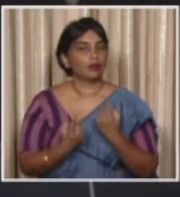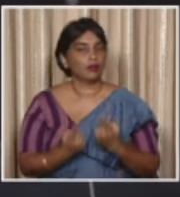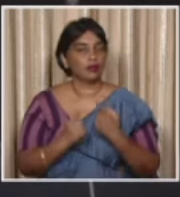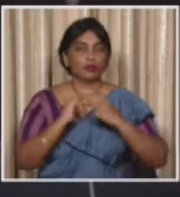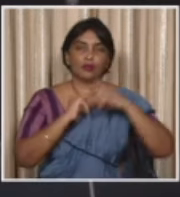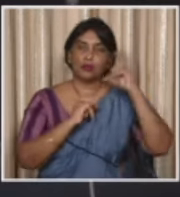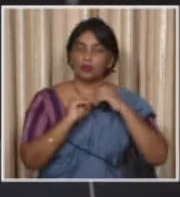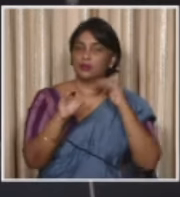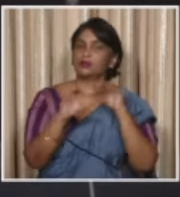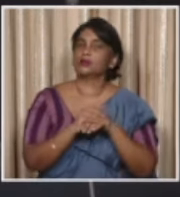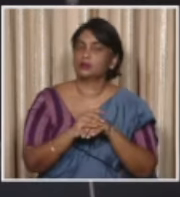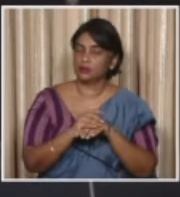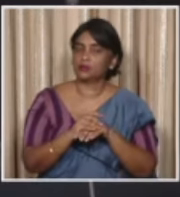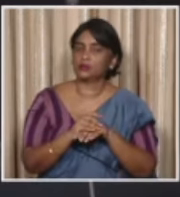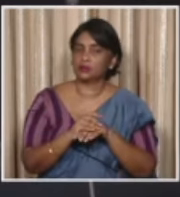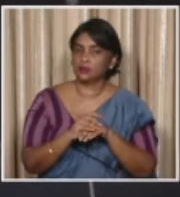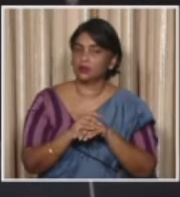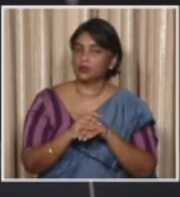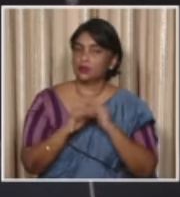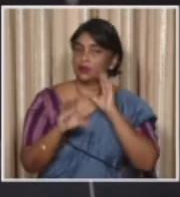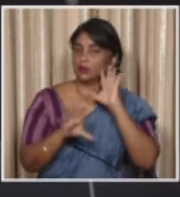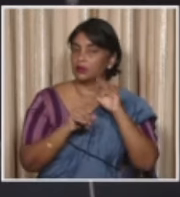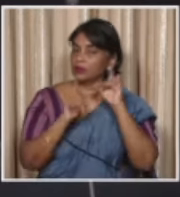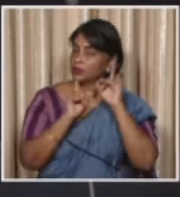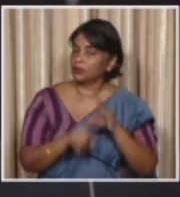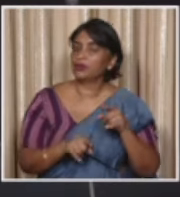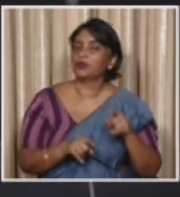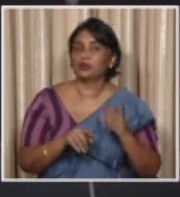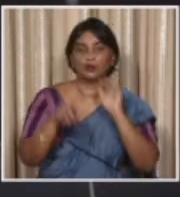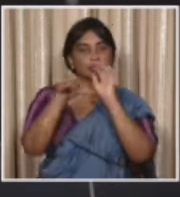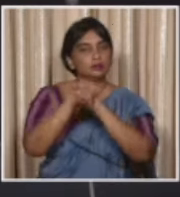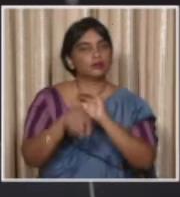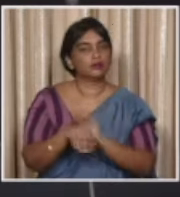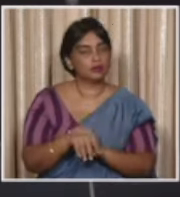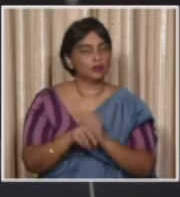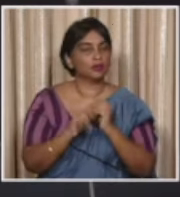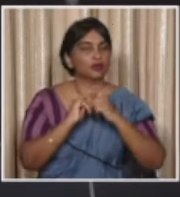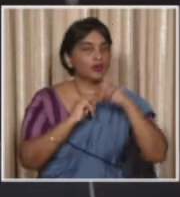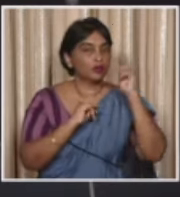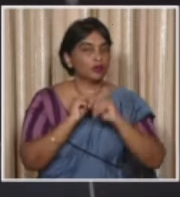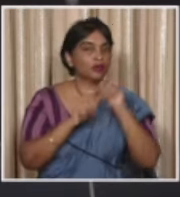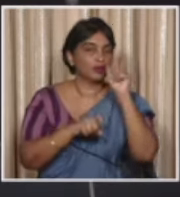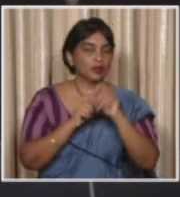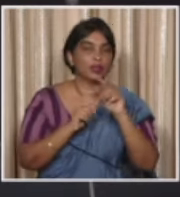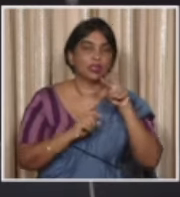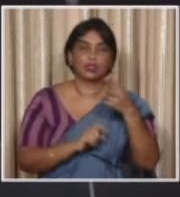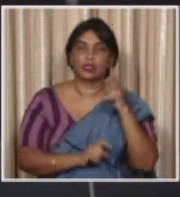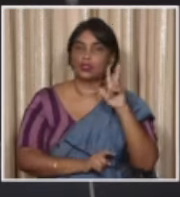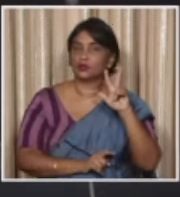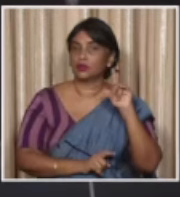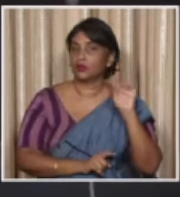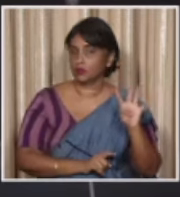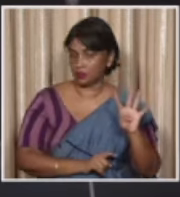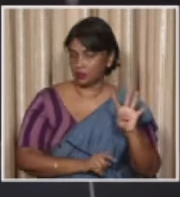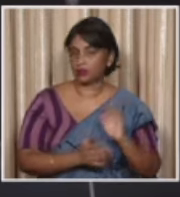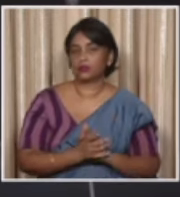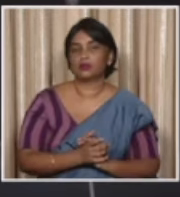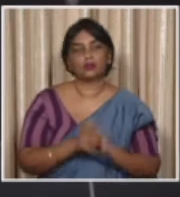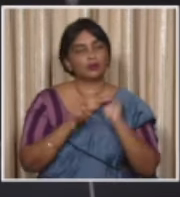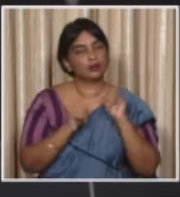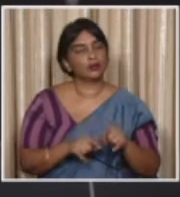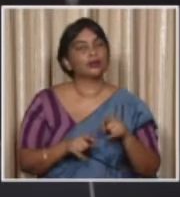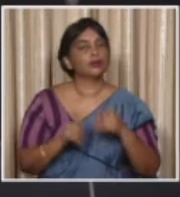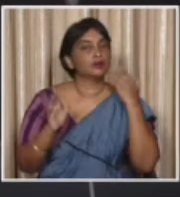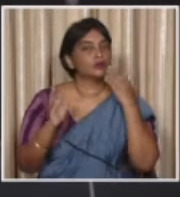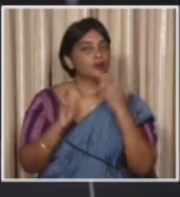උපාධිධාරීන්. අපිට තියෙන තොරතුරු අනුව හඳුනාගත්ත ඌන සේවා උපාධිධාරීන් ඉන්නවා 284ක්. එතකොට මේ